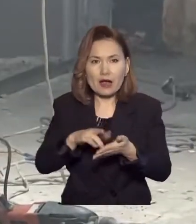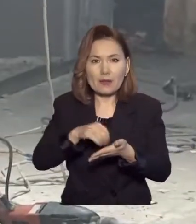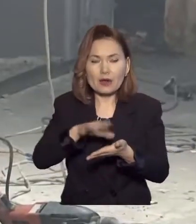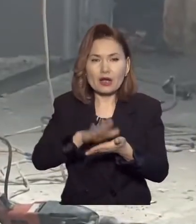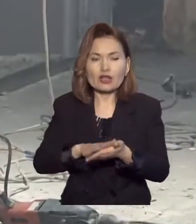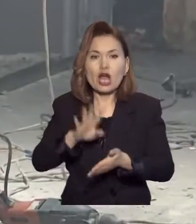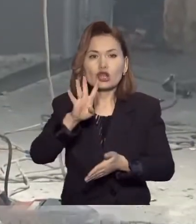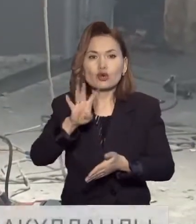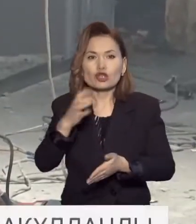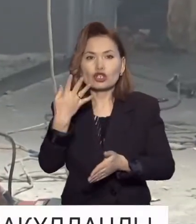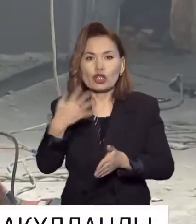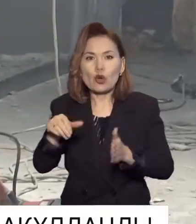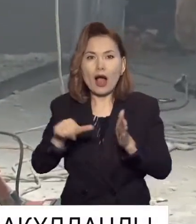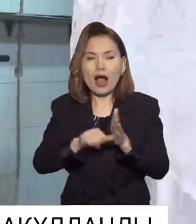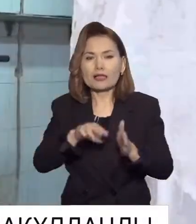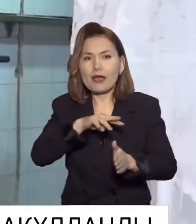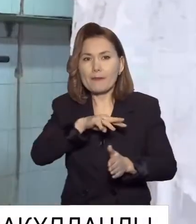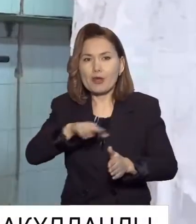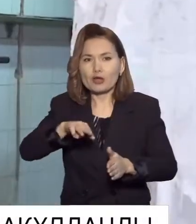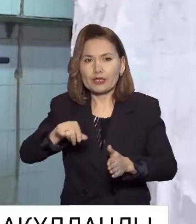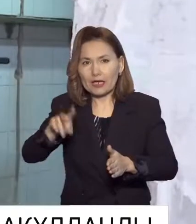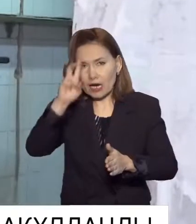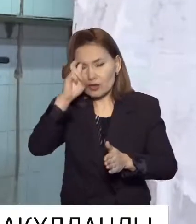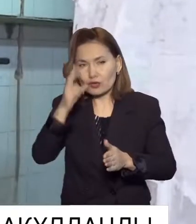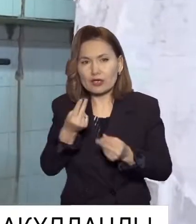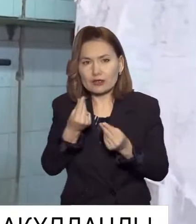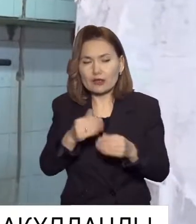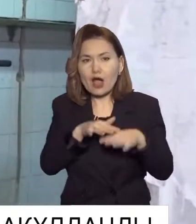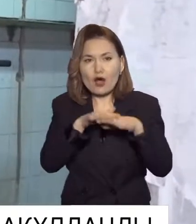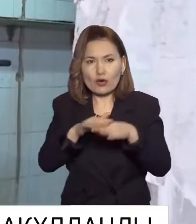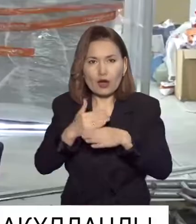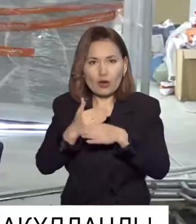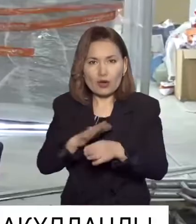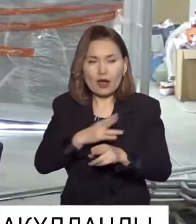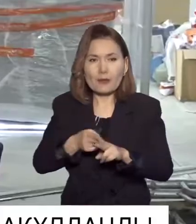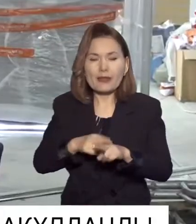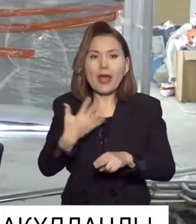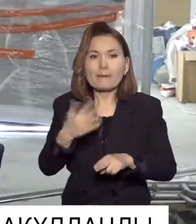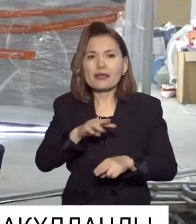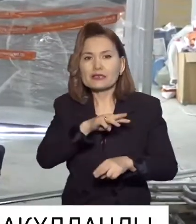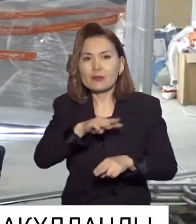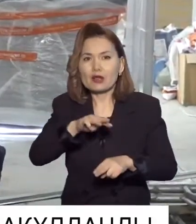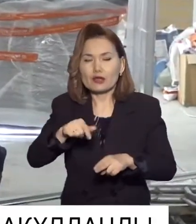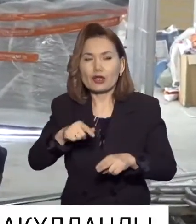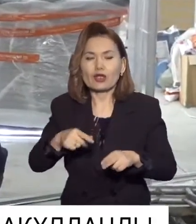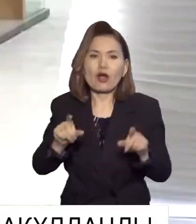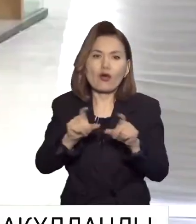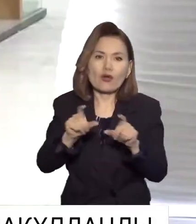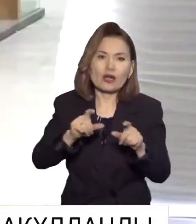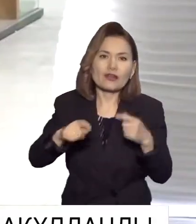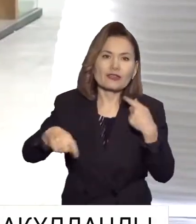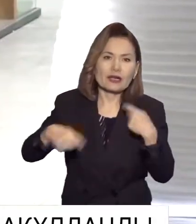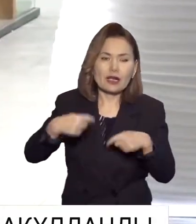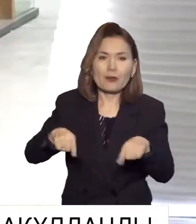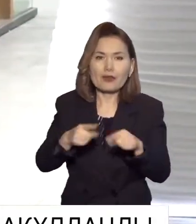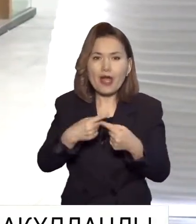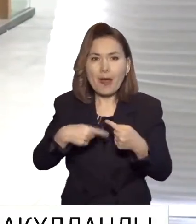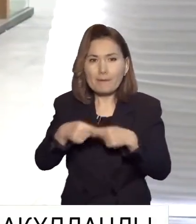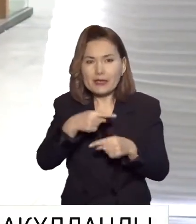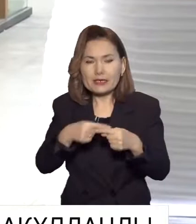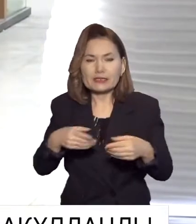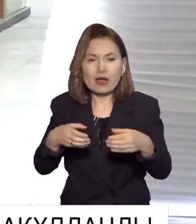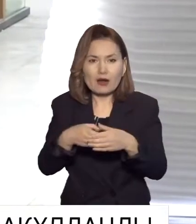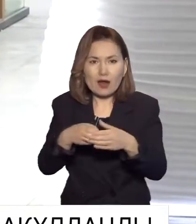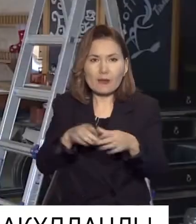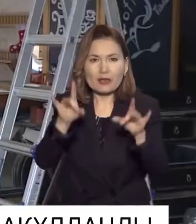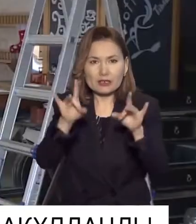бойынша 456 миллион теңге өтемақы төленеді. Ең алдымен шығыны 5 миллион теңгеден аспайтын шағын бизнес ұйымдарының